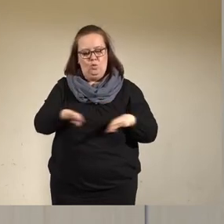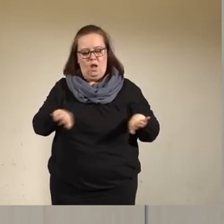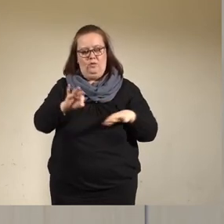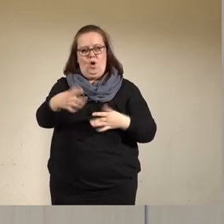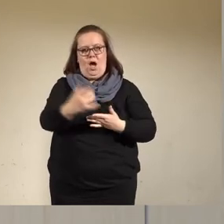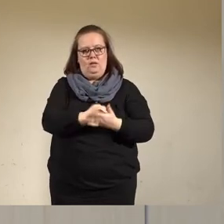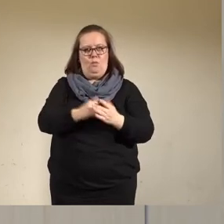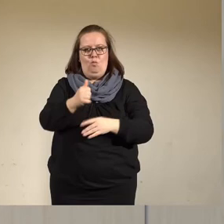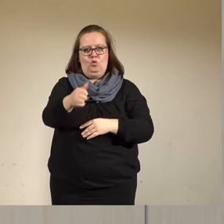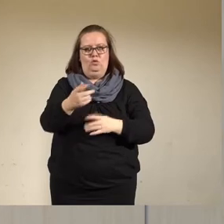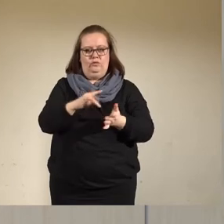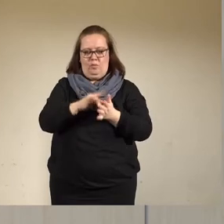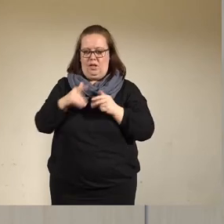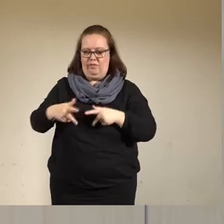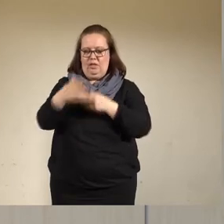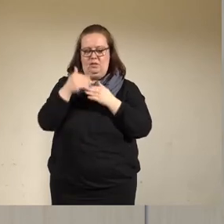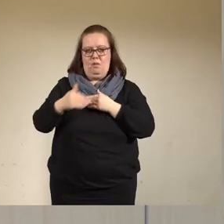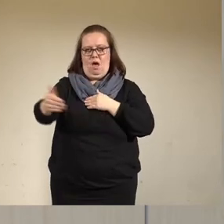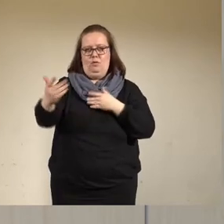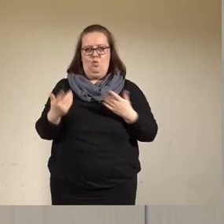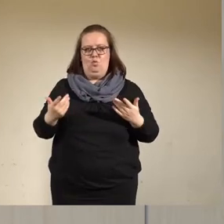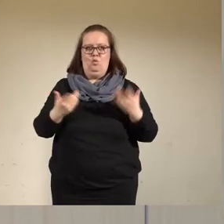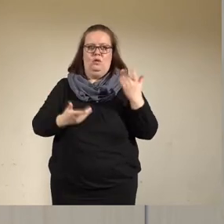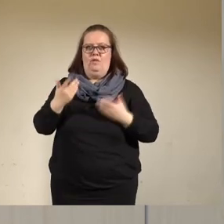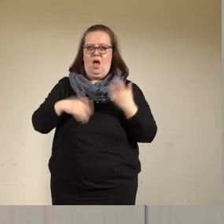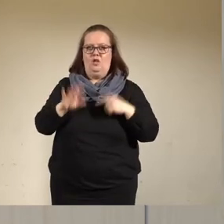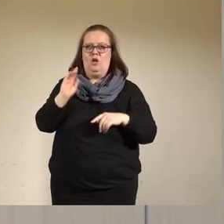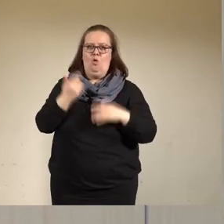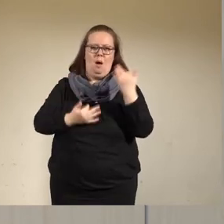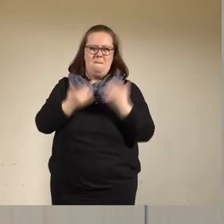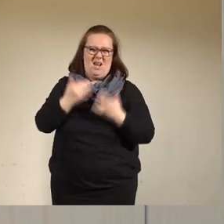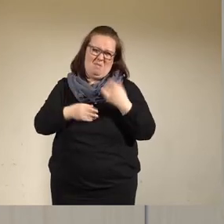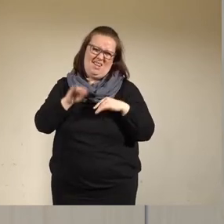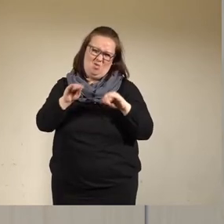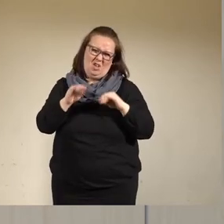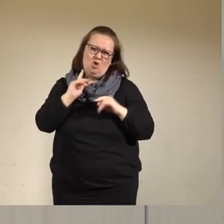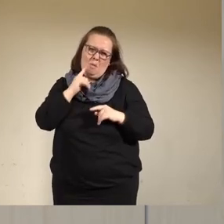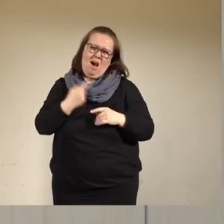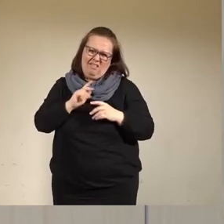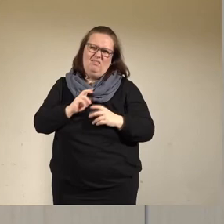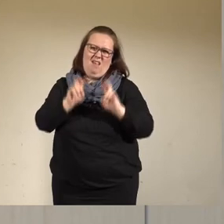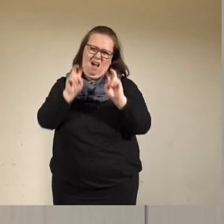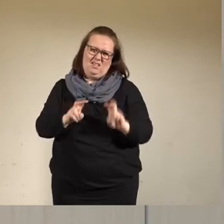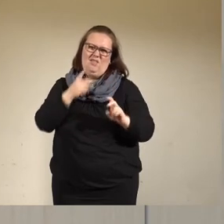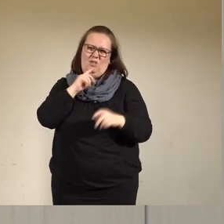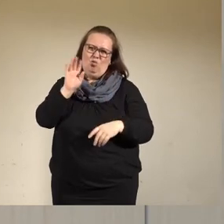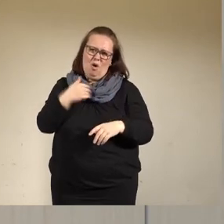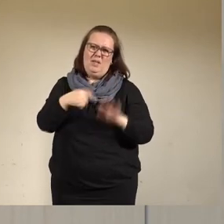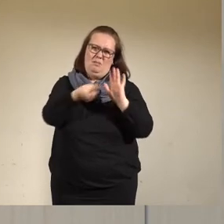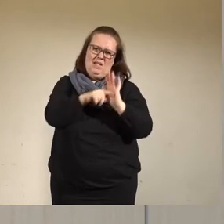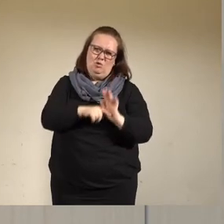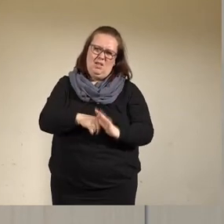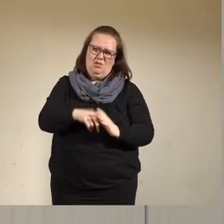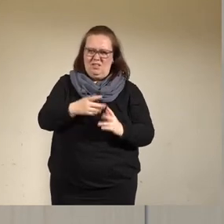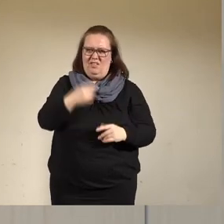für die Einnahmeprognosen in der Mittelfristplanung. Man soll dann vielleicht auch im Mathematikunterricht eine Runde nachsitzen, wenn man nur in der Lage ist, Zahlen mit einem Minus